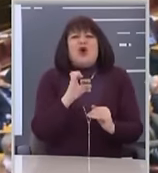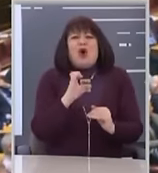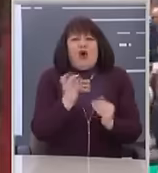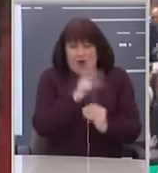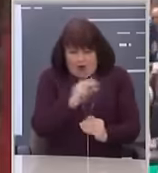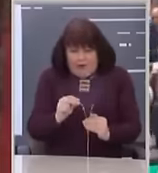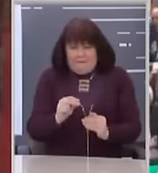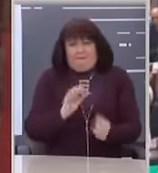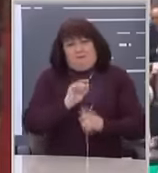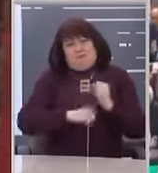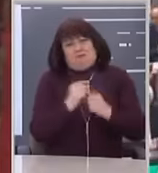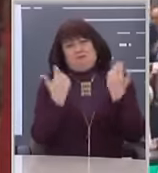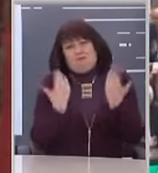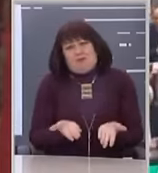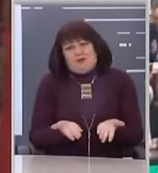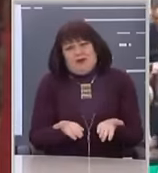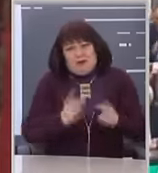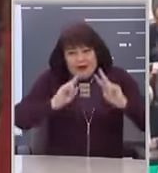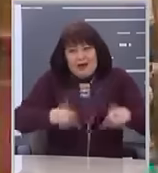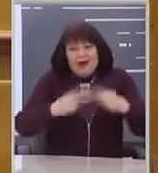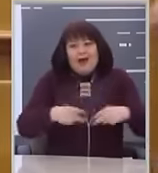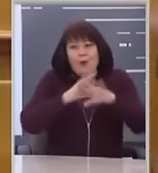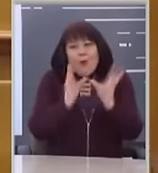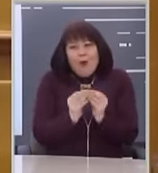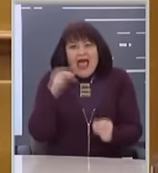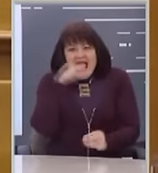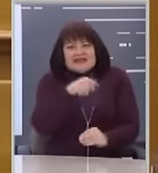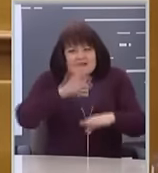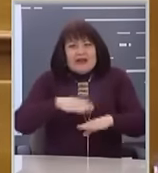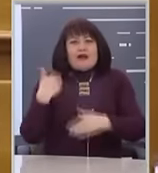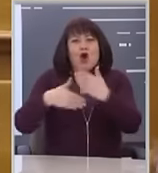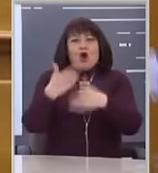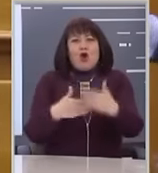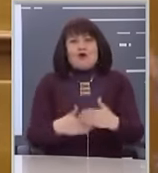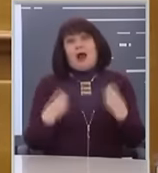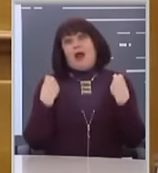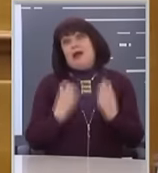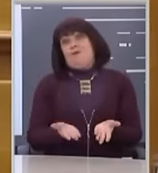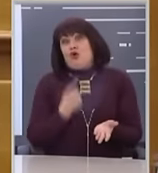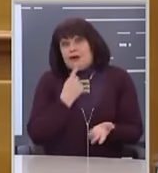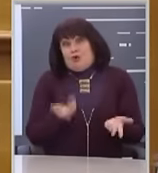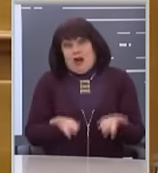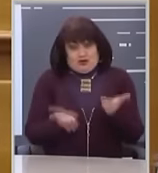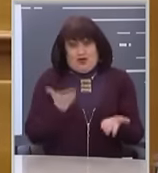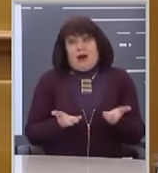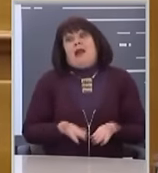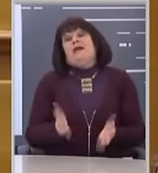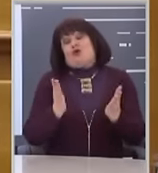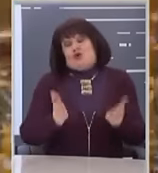που προσπαθούν να βγάλουν στο φως όλα όσα εσείς διαπράξατε όλα αυτά τα χρόνια? Αλίμονο.